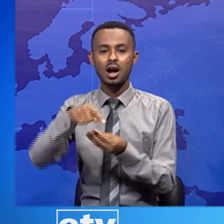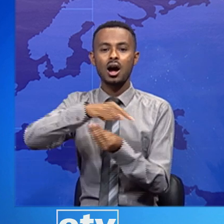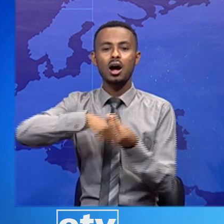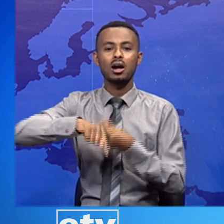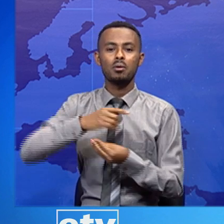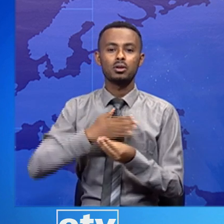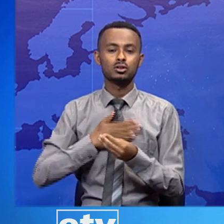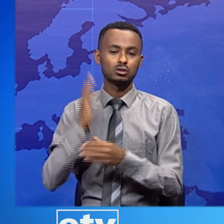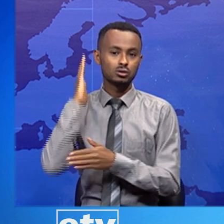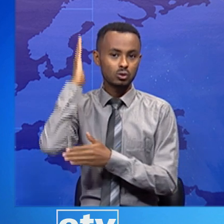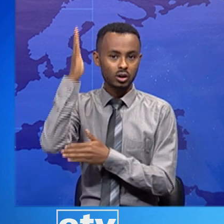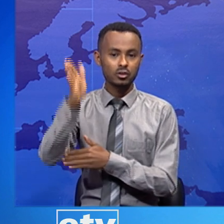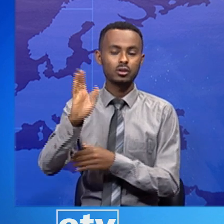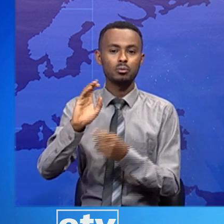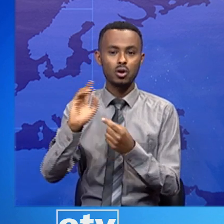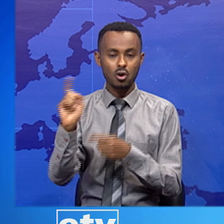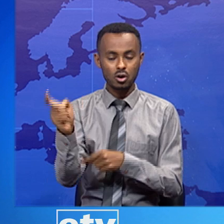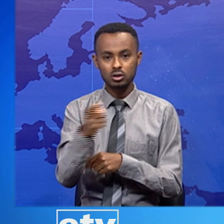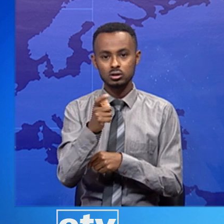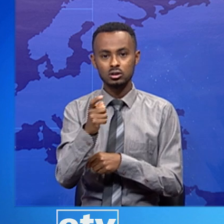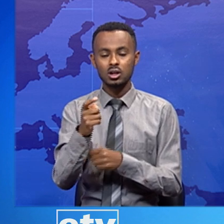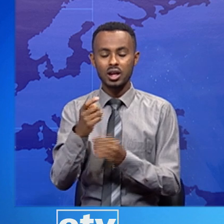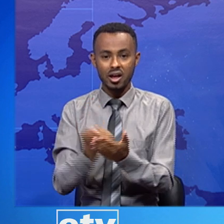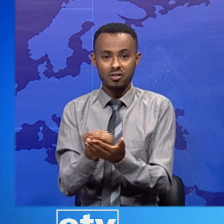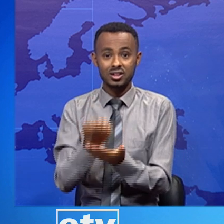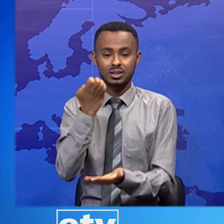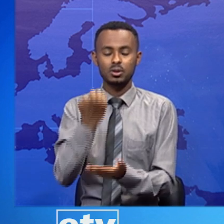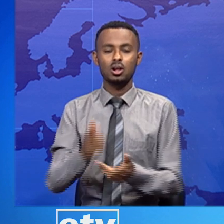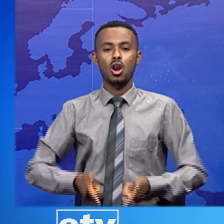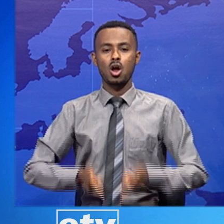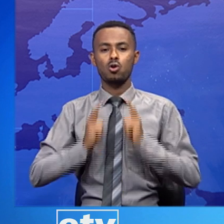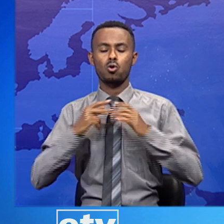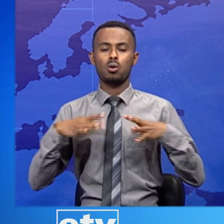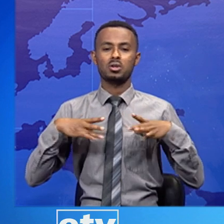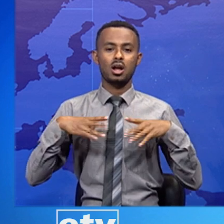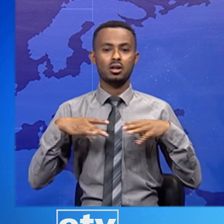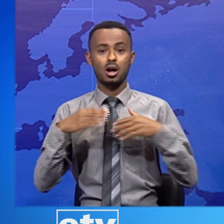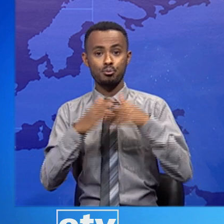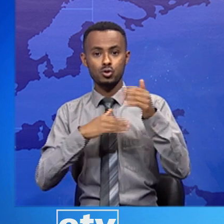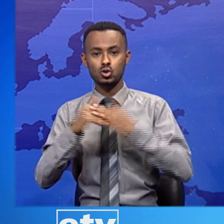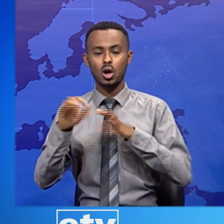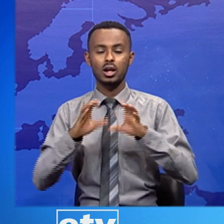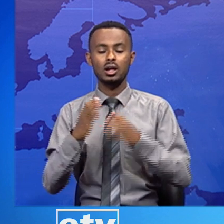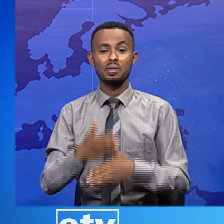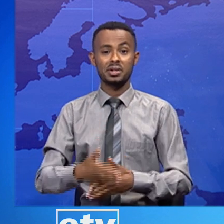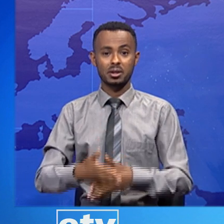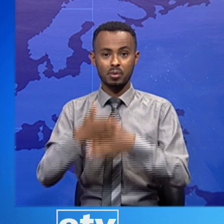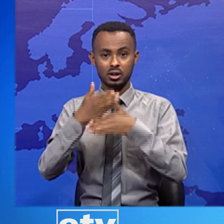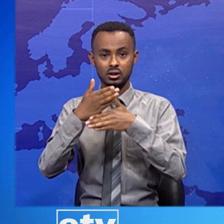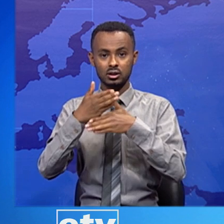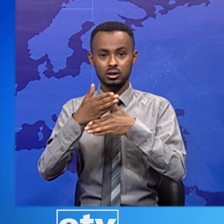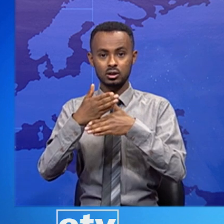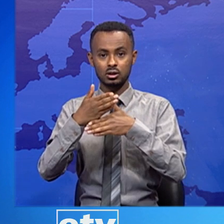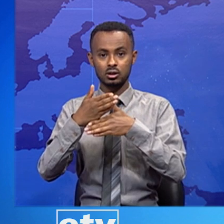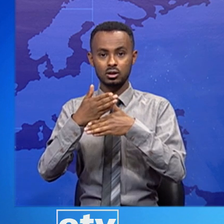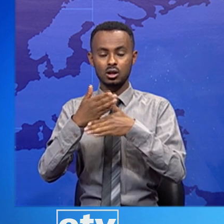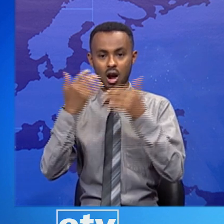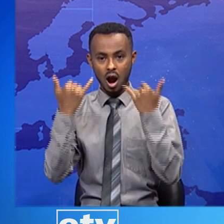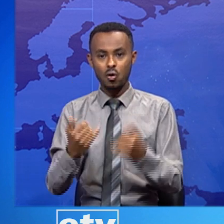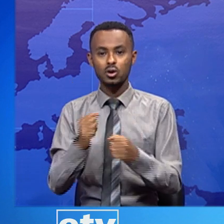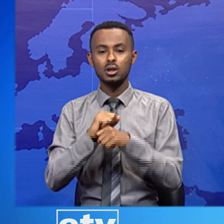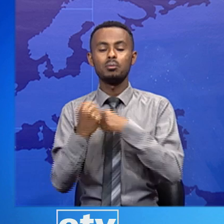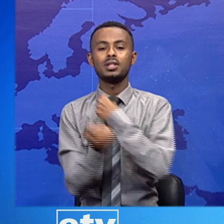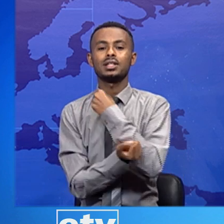አካባቢያችንን ወደፊትም ቢሆን ለኢንቨስትመንትና ለኑሮ ለመዝናኛ ምቹ አድርገን ለመገንባት አሁን